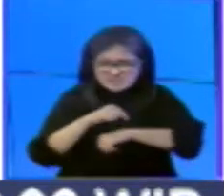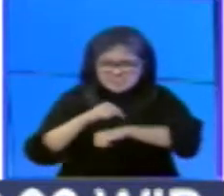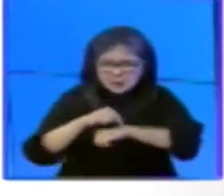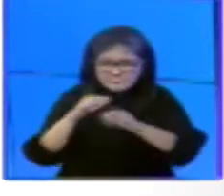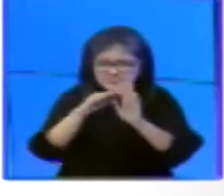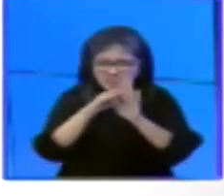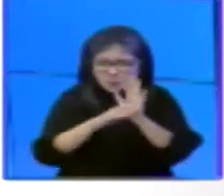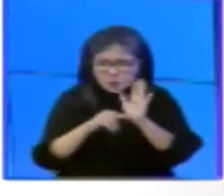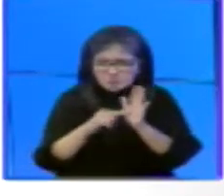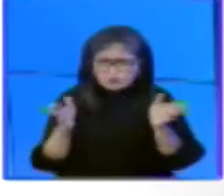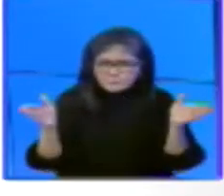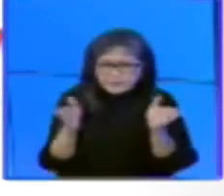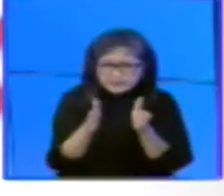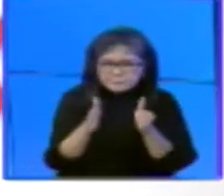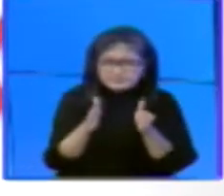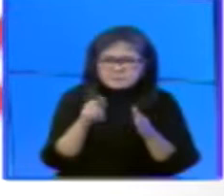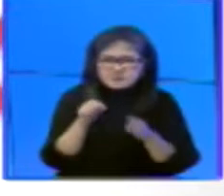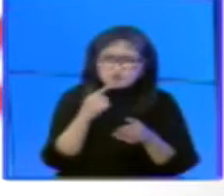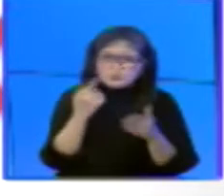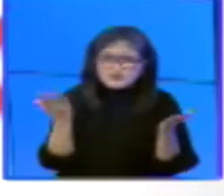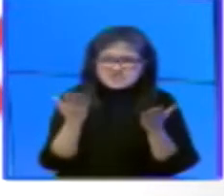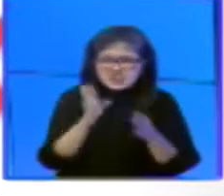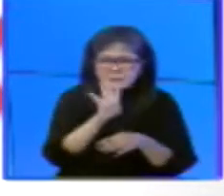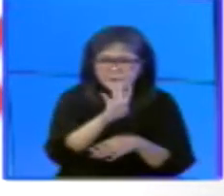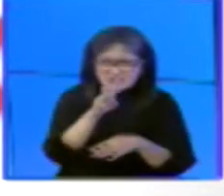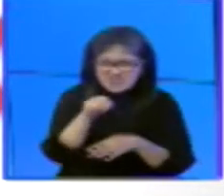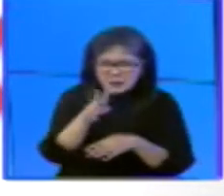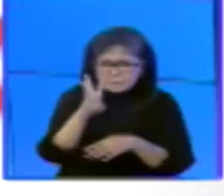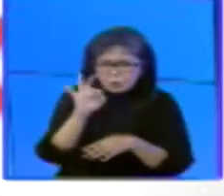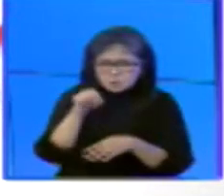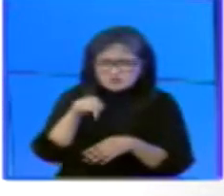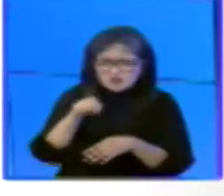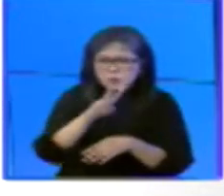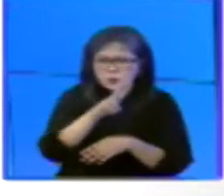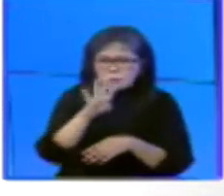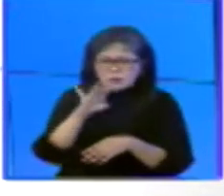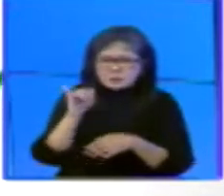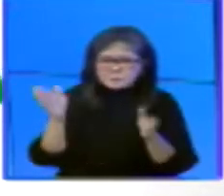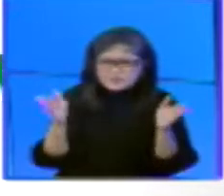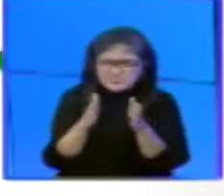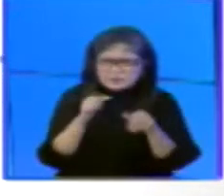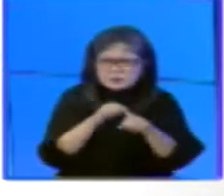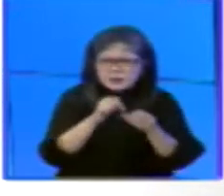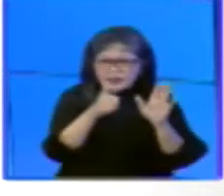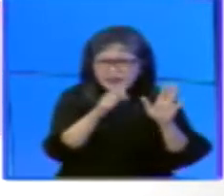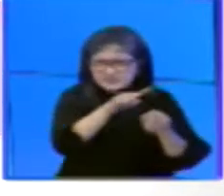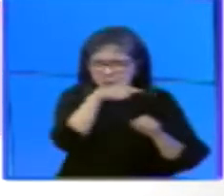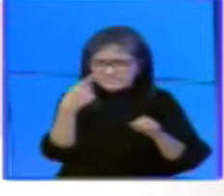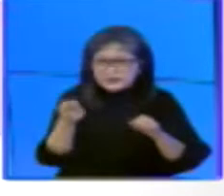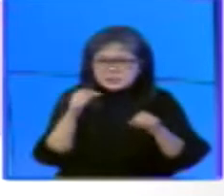yang dipersingkat. Dari semula pukul 4.30 hingga 24, dipersingkat menjadi pukul 6 pagi hingga pukul 20